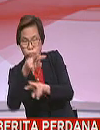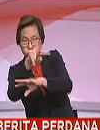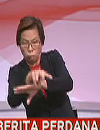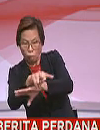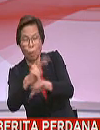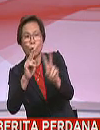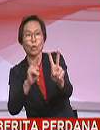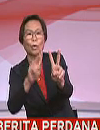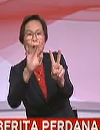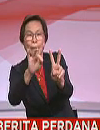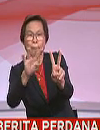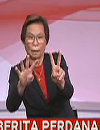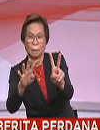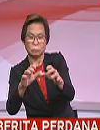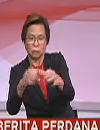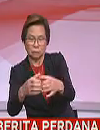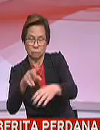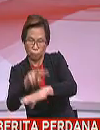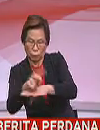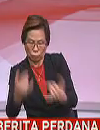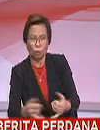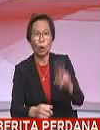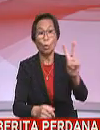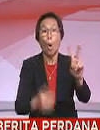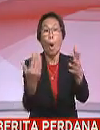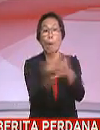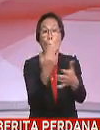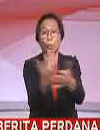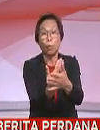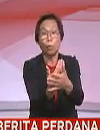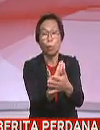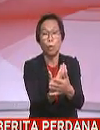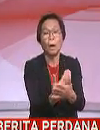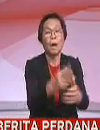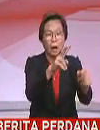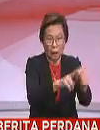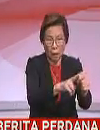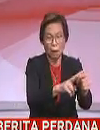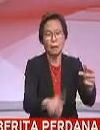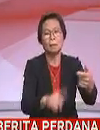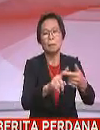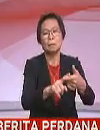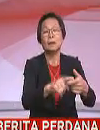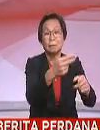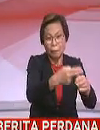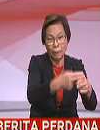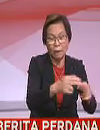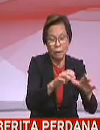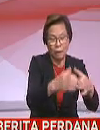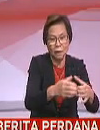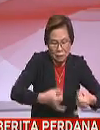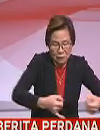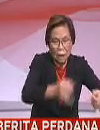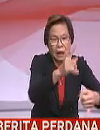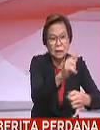sebanyak 284 cluster2 Cluster baru di kesan di daerah Klang Selangor dikenali sebagai kelas